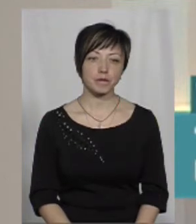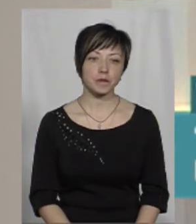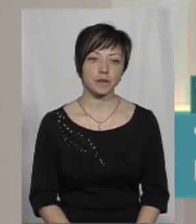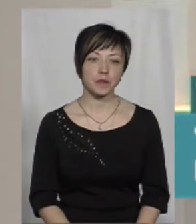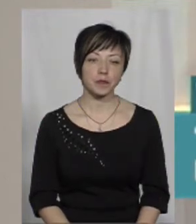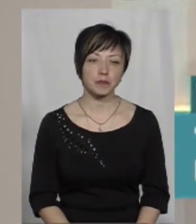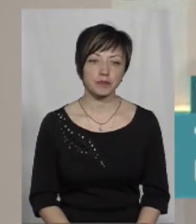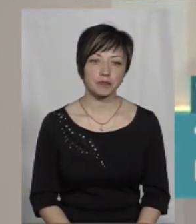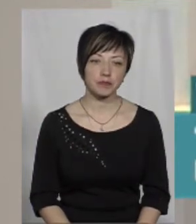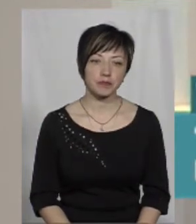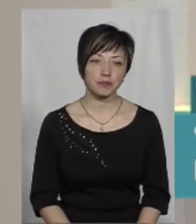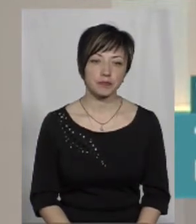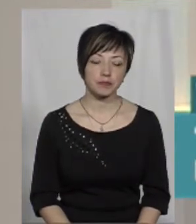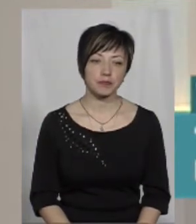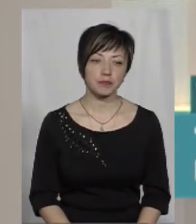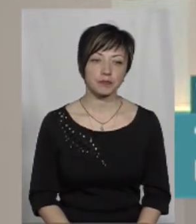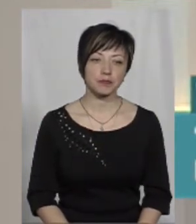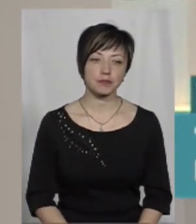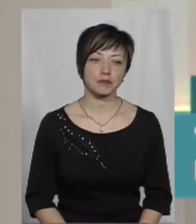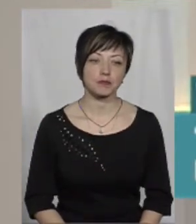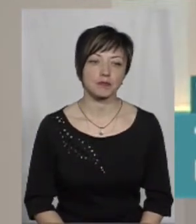Викликало якесь, знаєте,